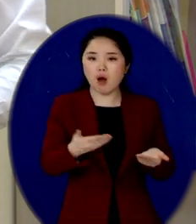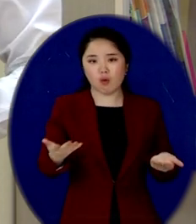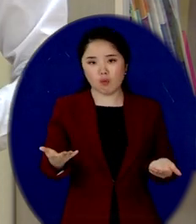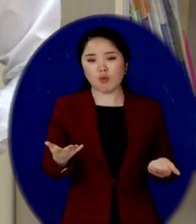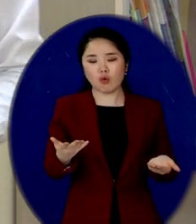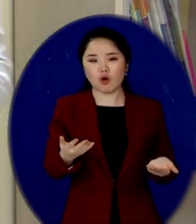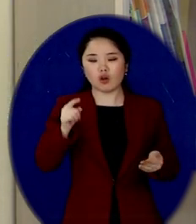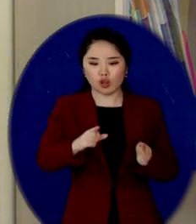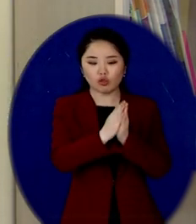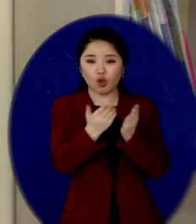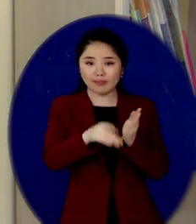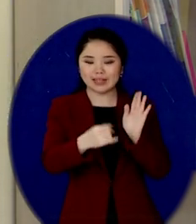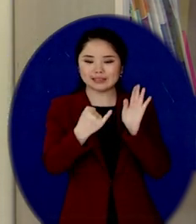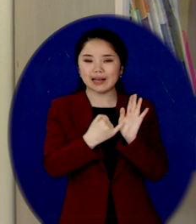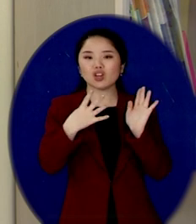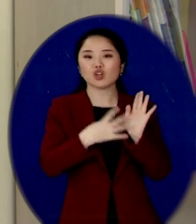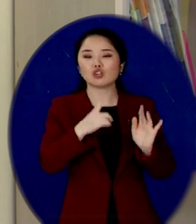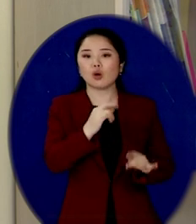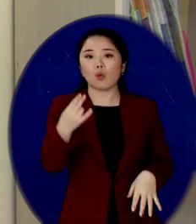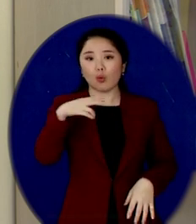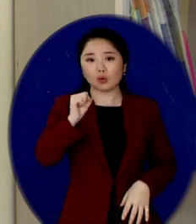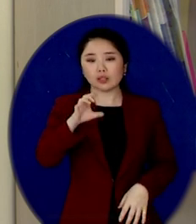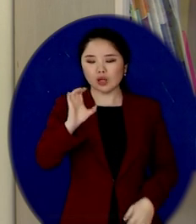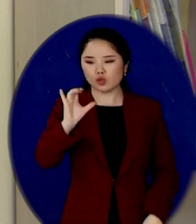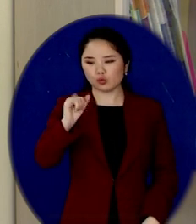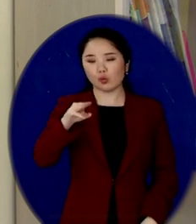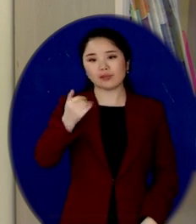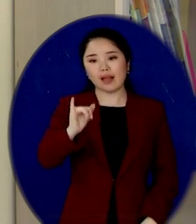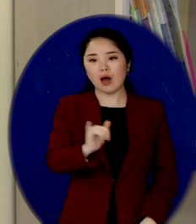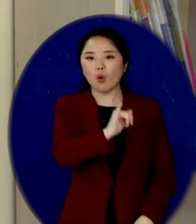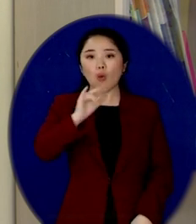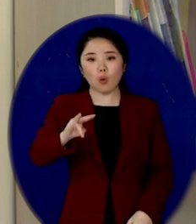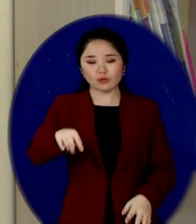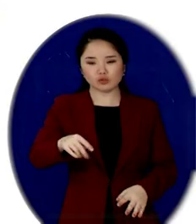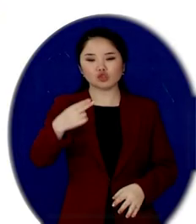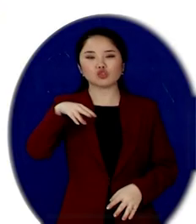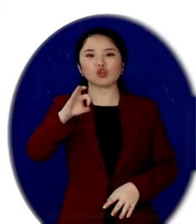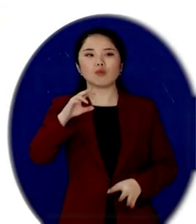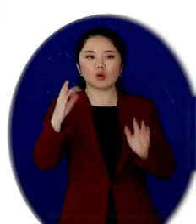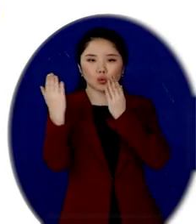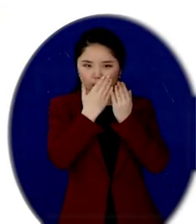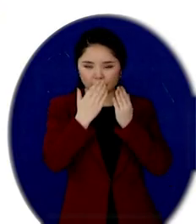Бүгдээрээ сурах бичгийн 69-р хуудасны сутай уулын домгийг уншицгаая.